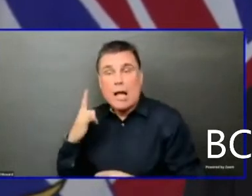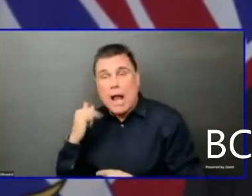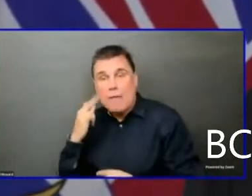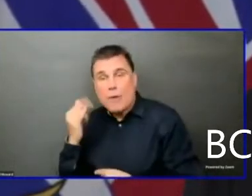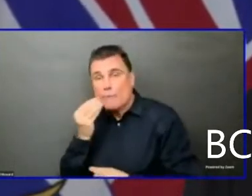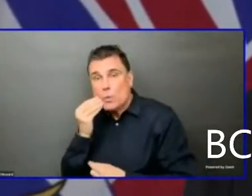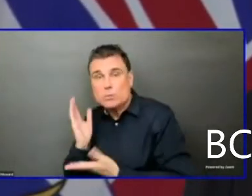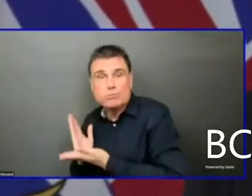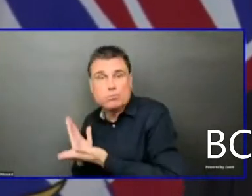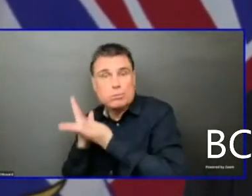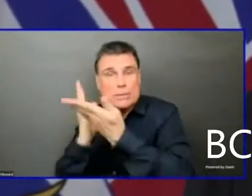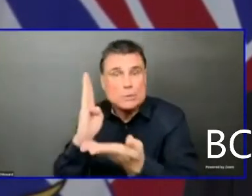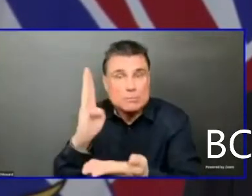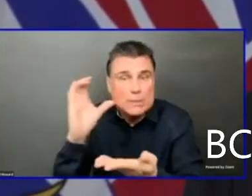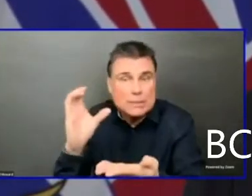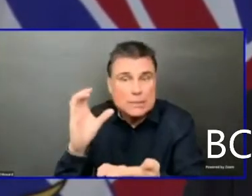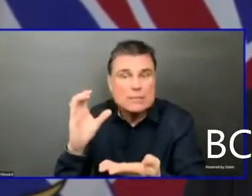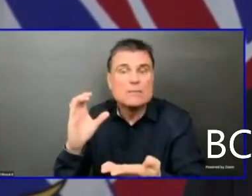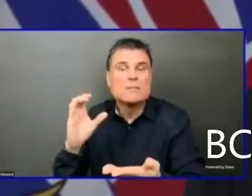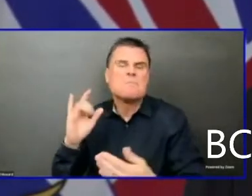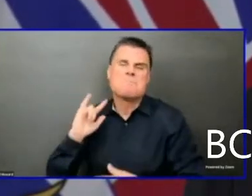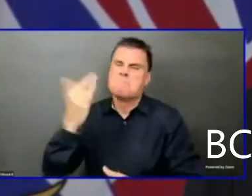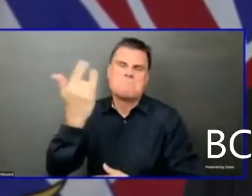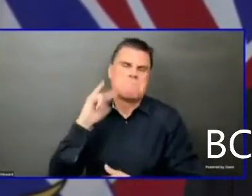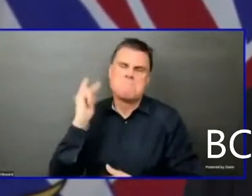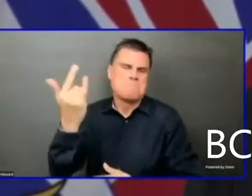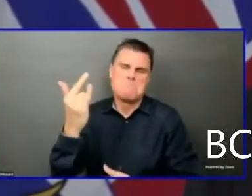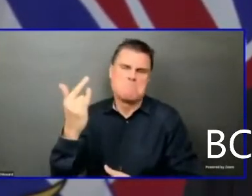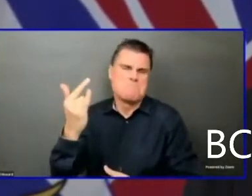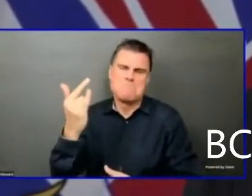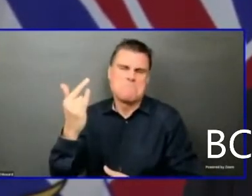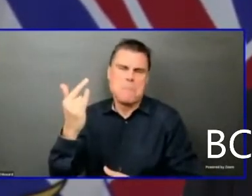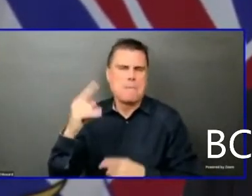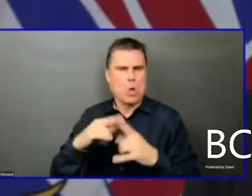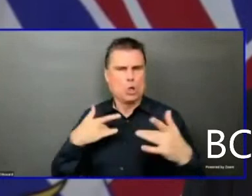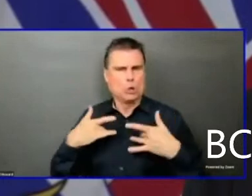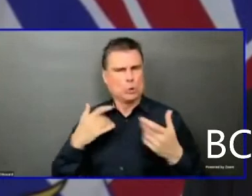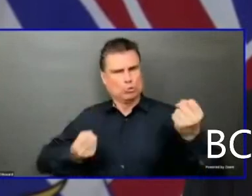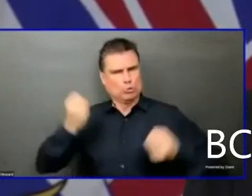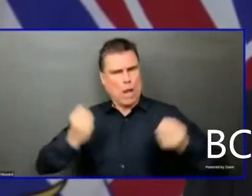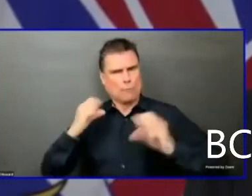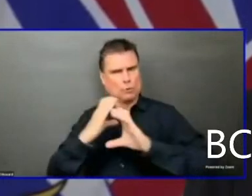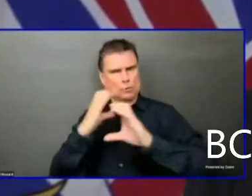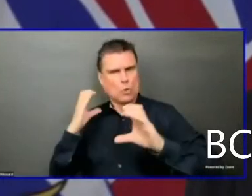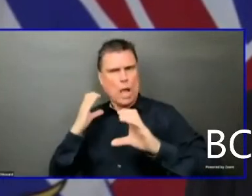的卡车运输有没有特殊的措施预防措施？